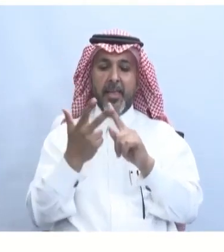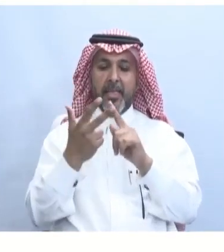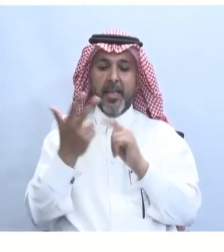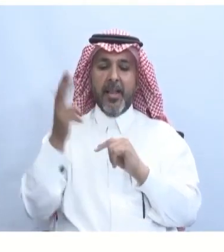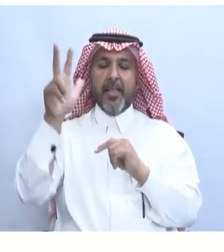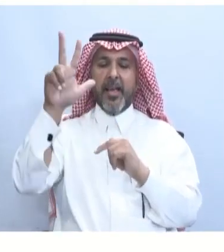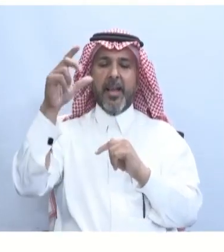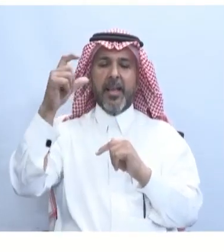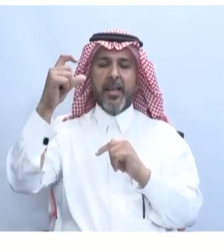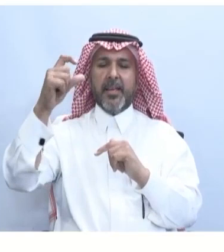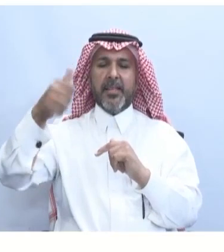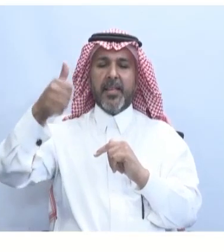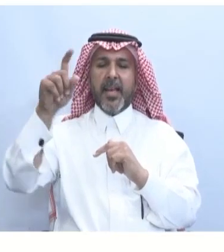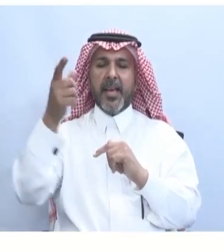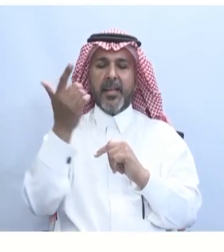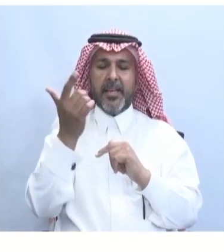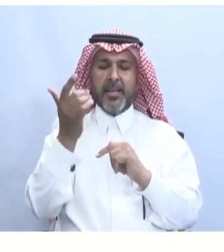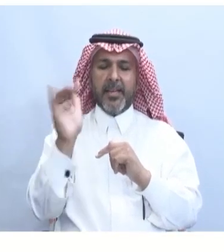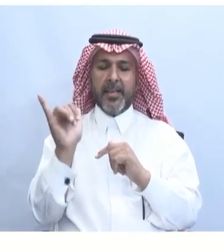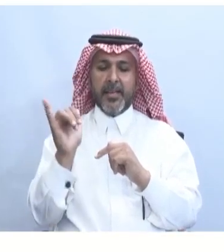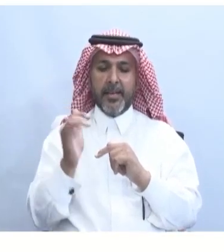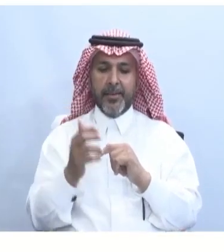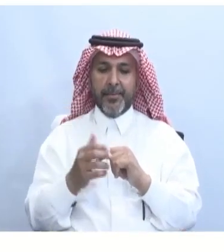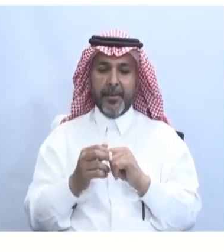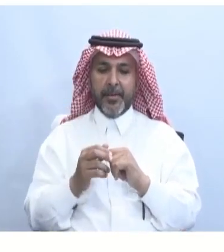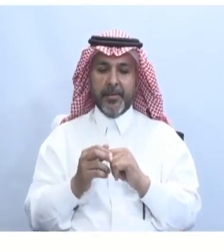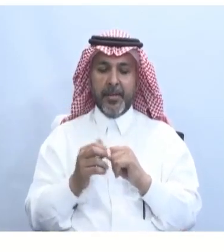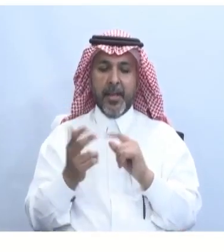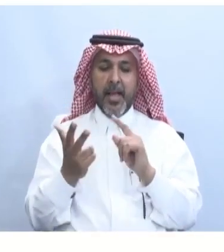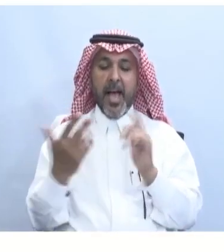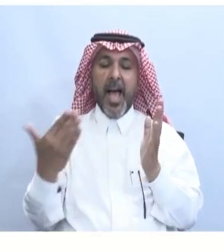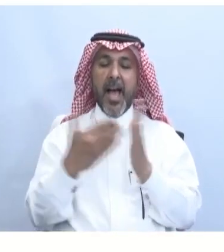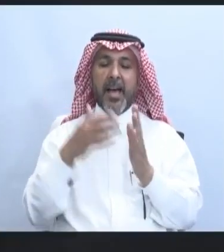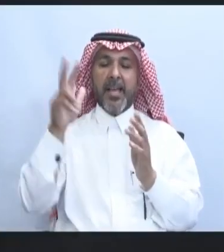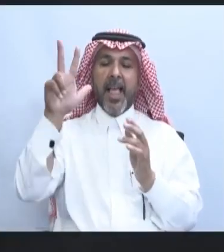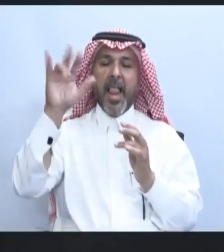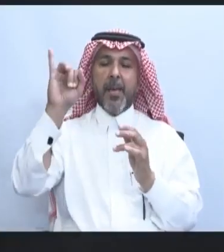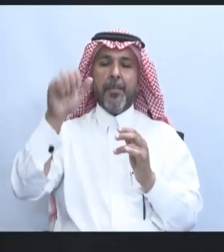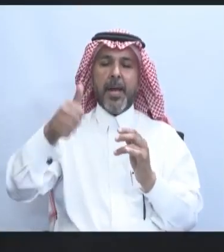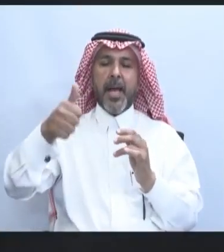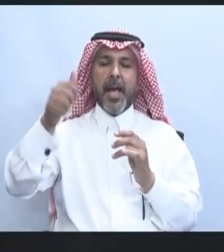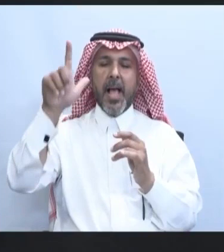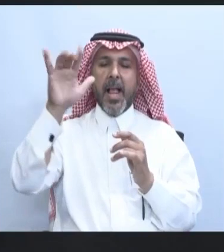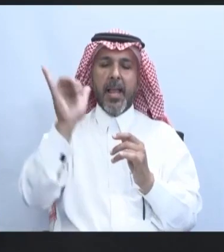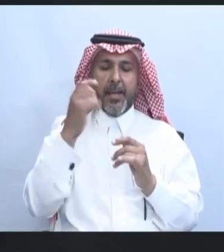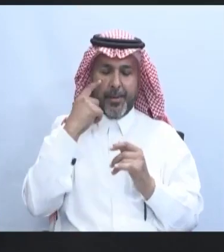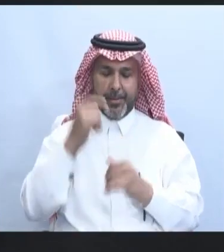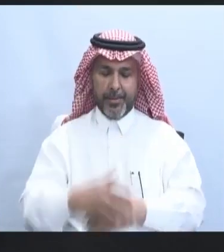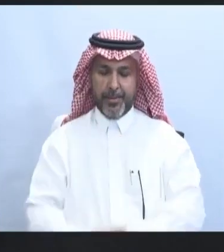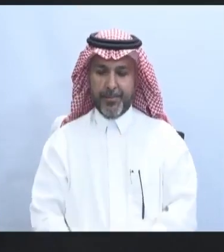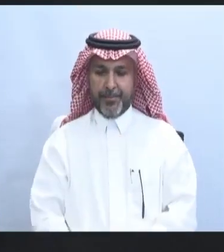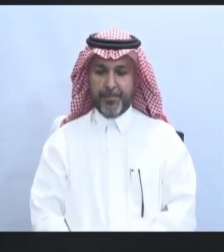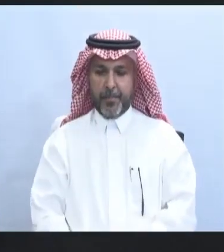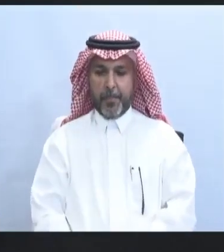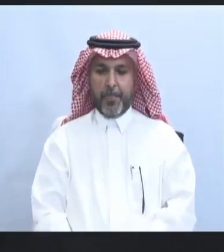الانظمه اذكر مثالا عن النظام السياسي ماذا يوجد لدينا من امور تنظيميه في هذا المجال احسنتم ما يسمى